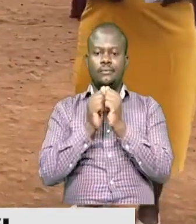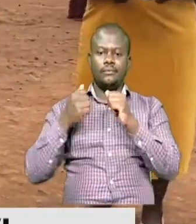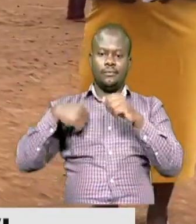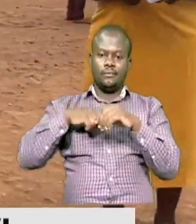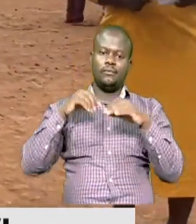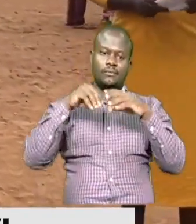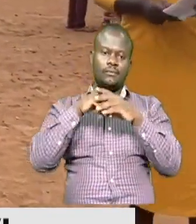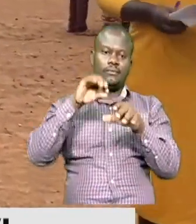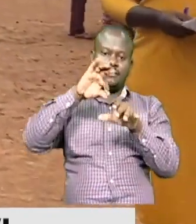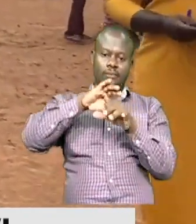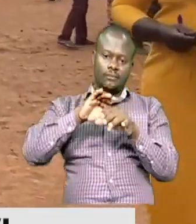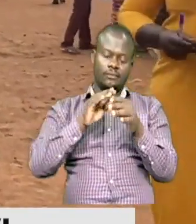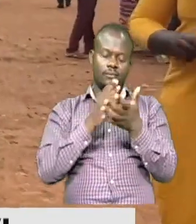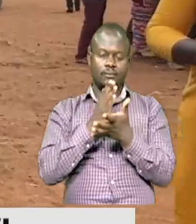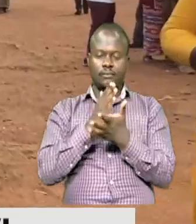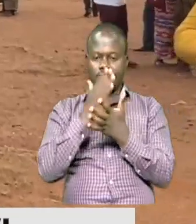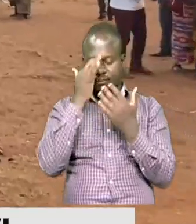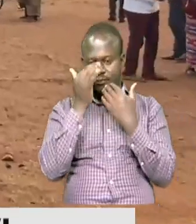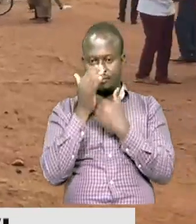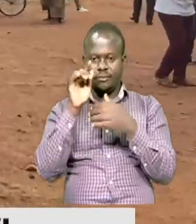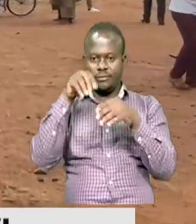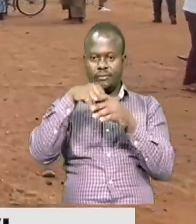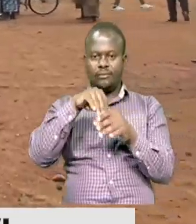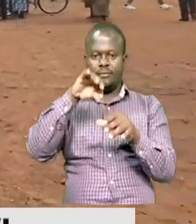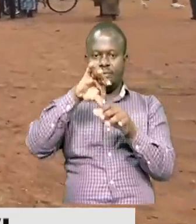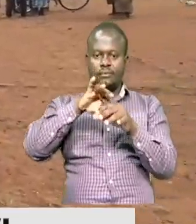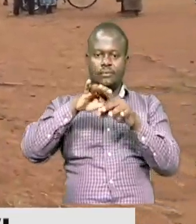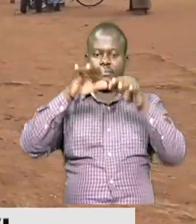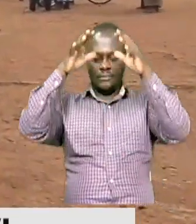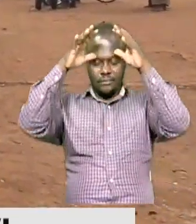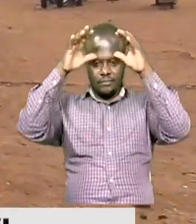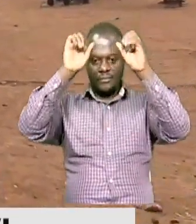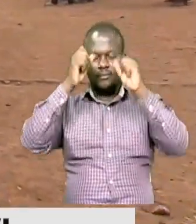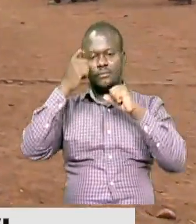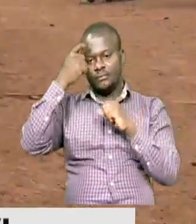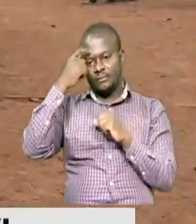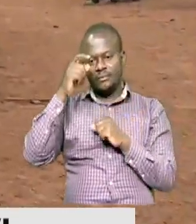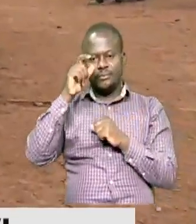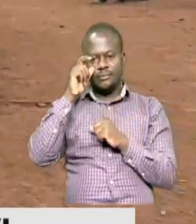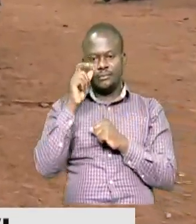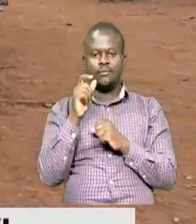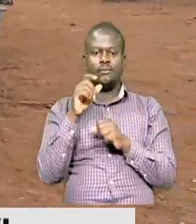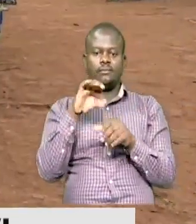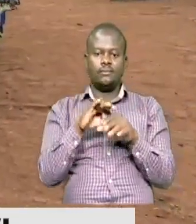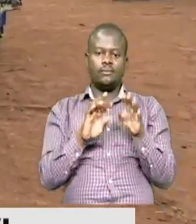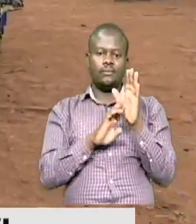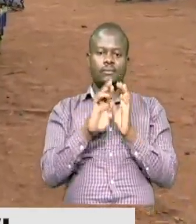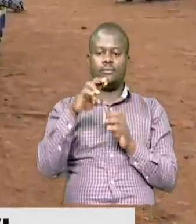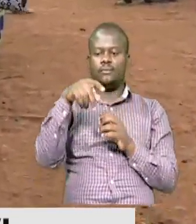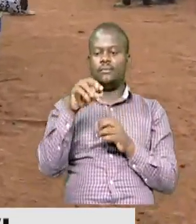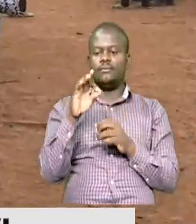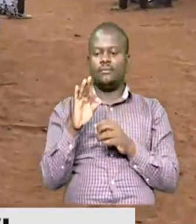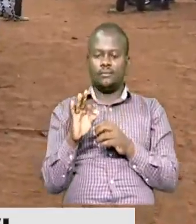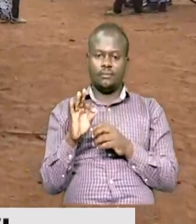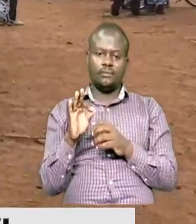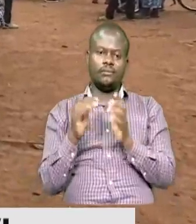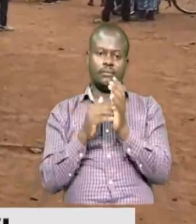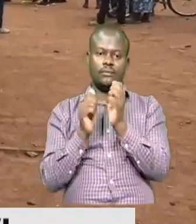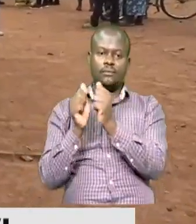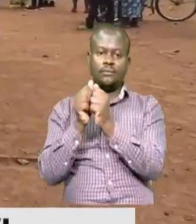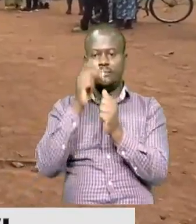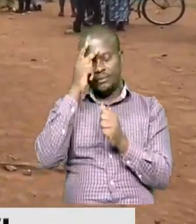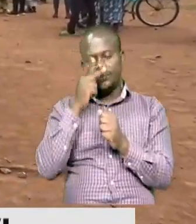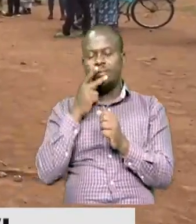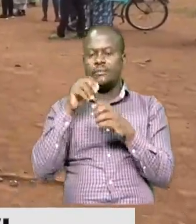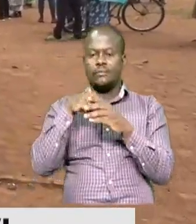aya matora, mu by'ukuri babukereye baza kwitorera inyangamugayo, batora abantu bahagararira umuryango wa FPR Inkotanyi. Hano turi kumwe n'umubyeyi mu